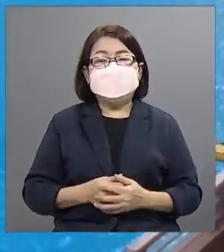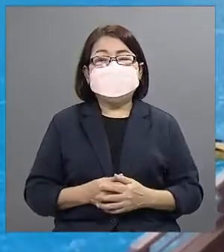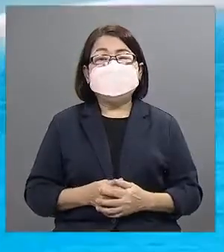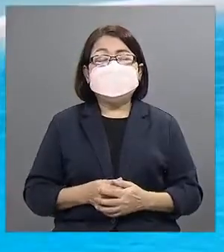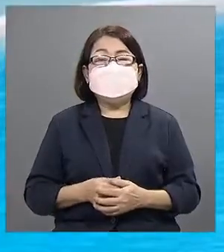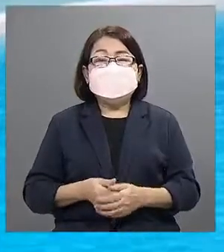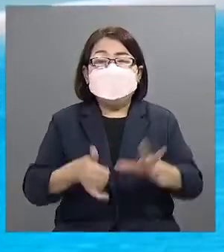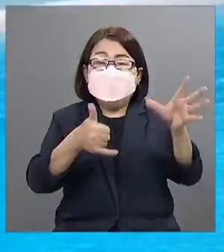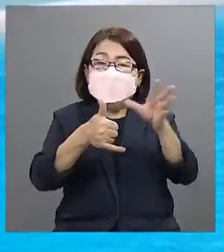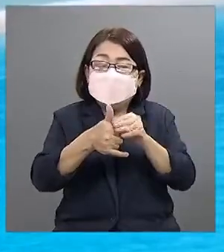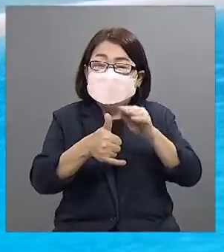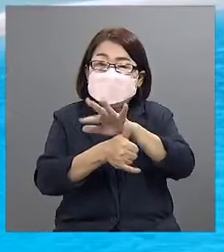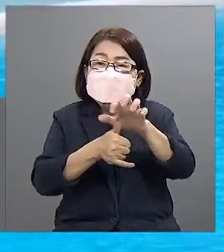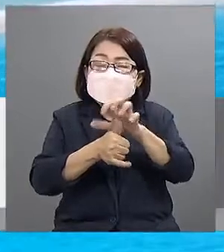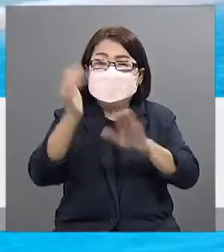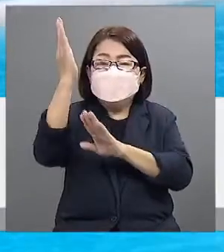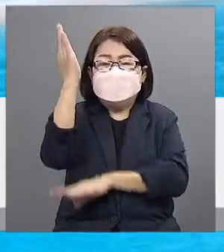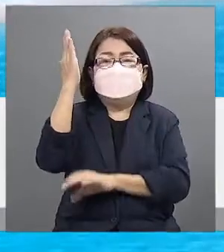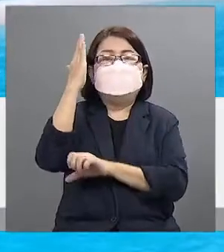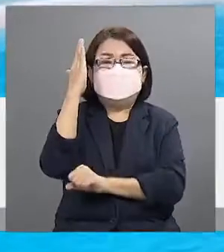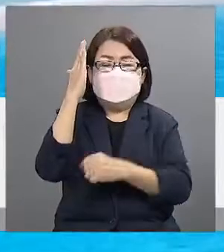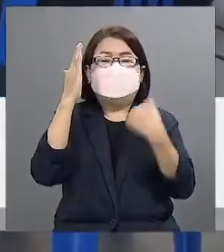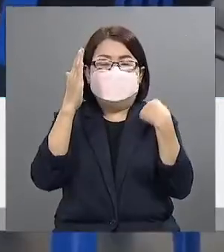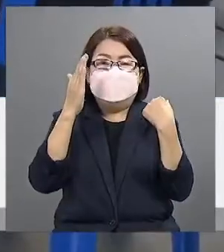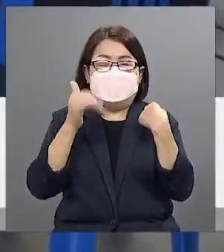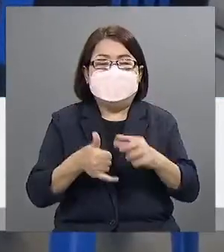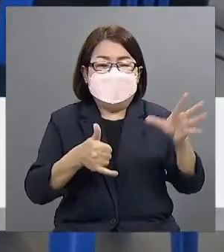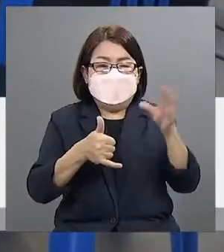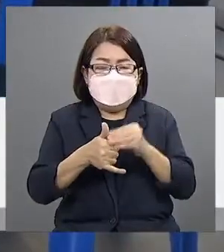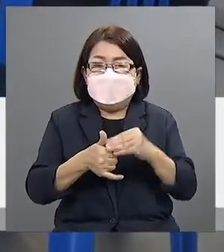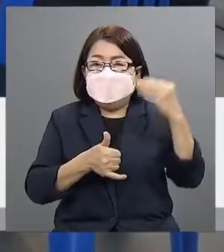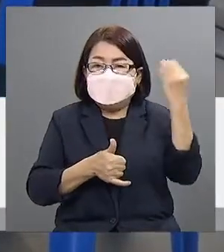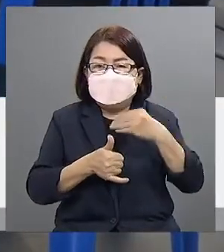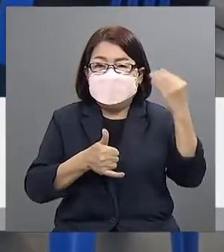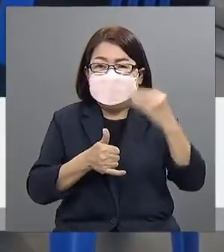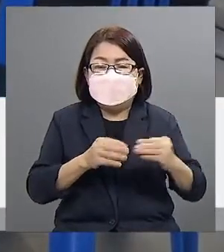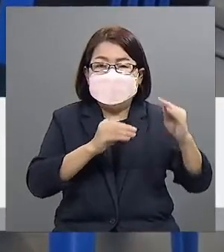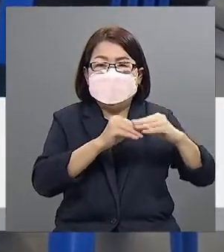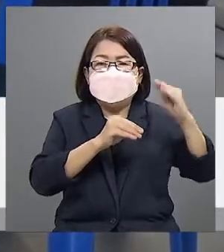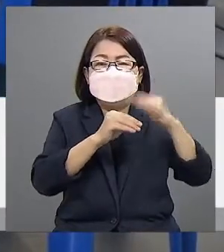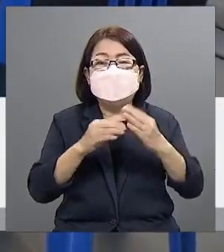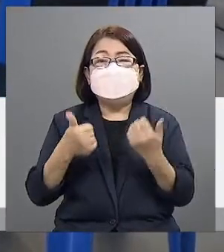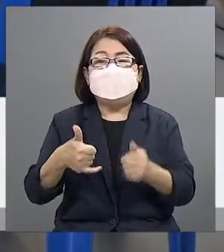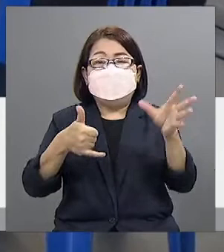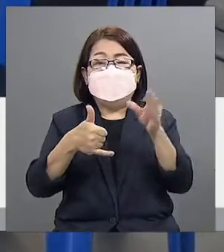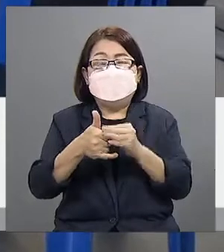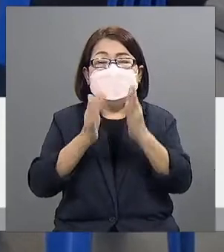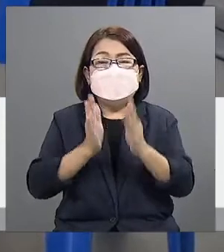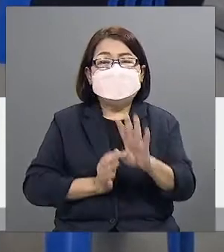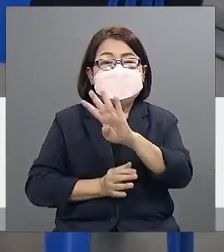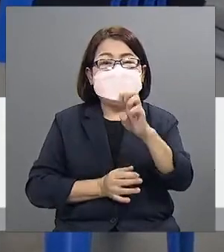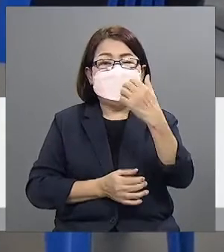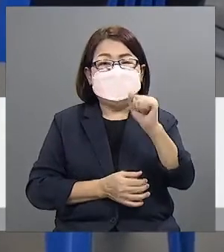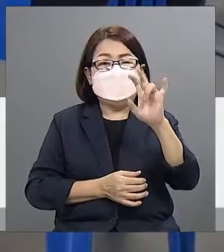-19 ในจังหวัดสงขลายังคงพบผู้ป่วยติดเชื้อรายวันในจำนวนที่สูงวันนี้มีผู้ติดเชื้อ417คนและยังเป็นการติ